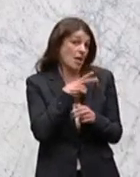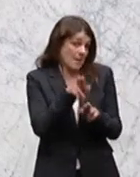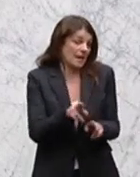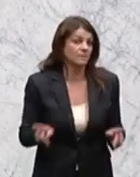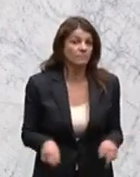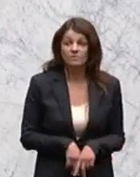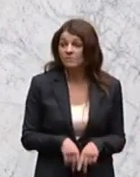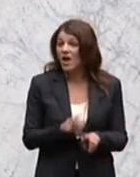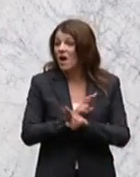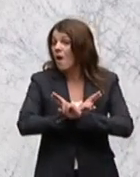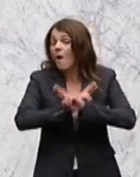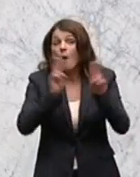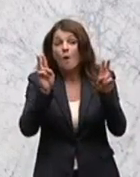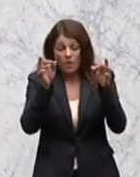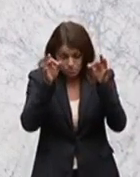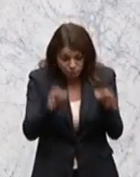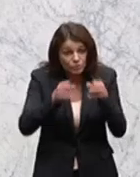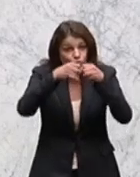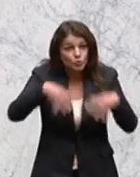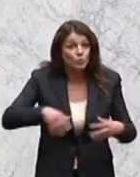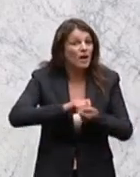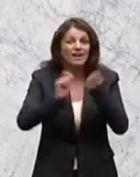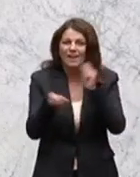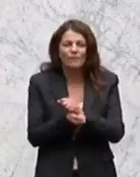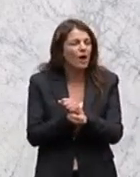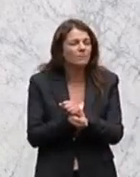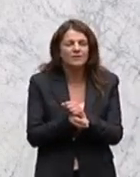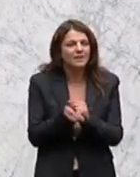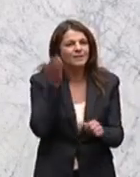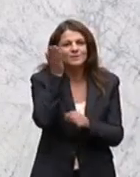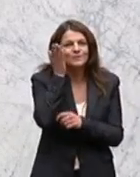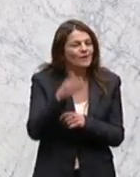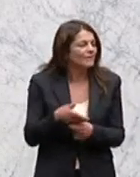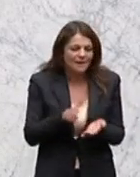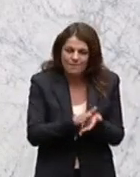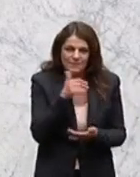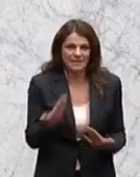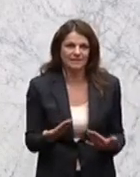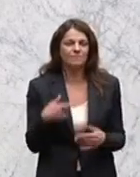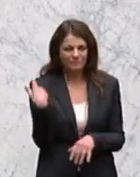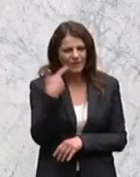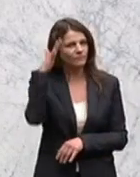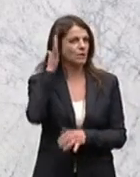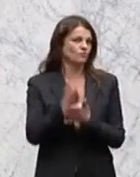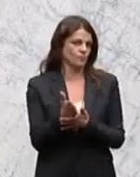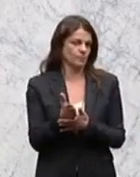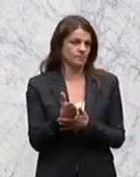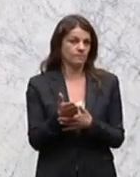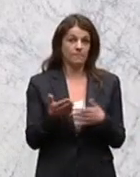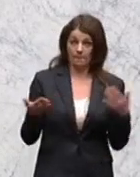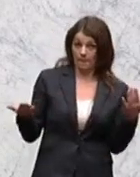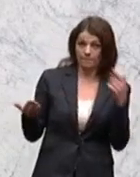als eingenommen. Es gelang auch in der früheren Regierungskonstellation leider solide über Jahre